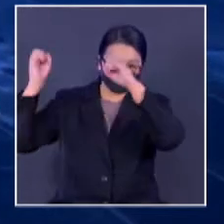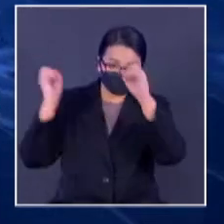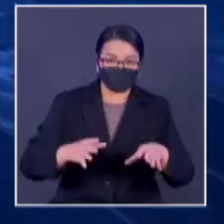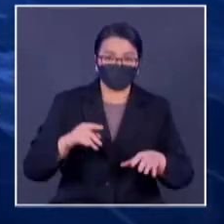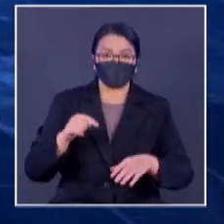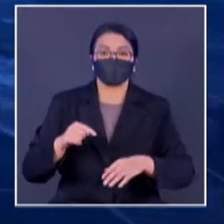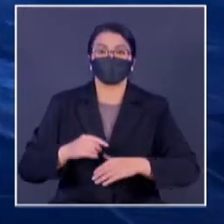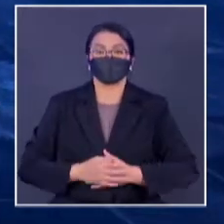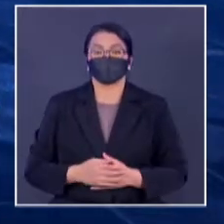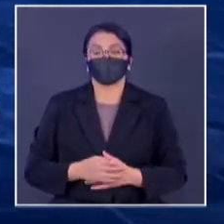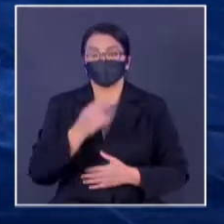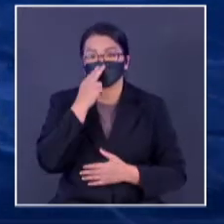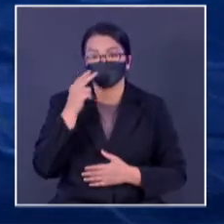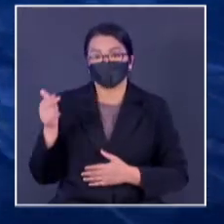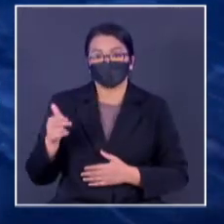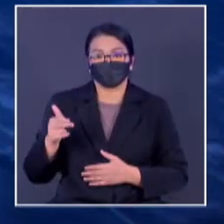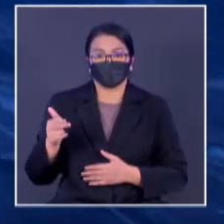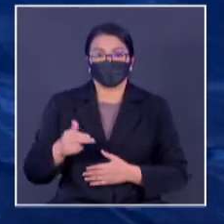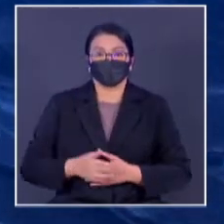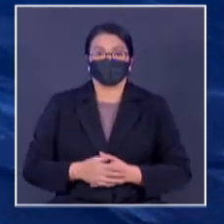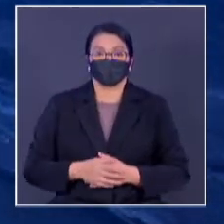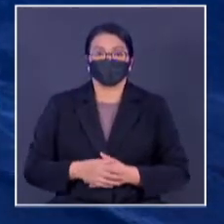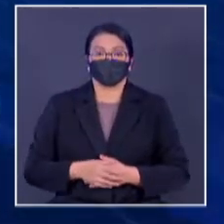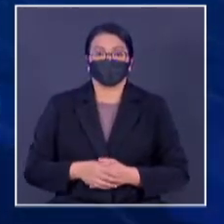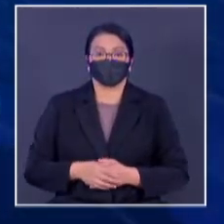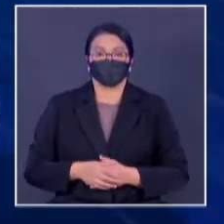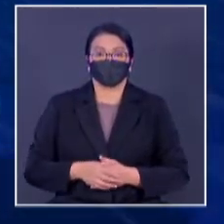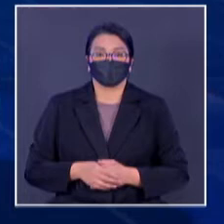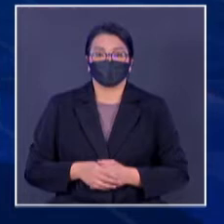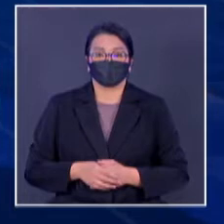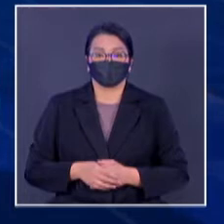คะให้คุณผู้ชมไปดูคลิปวิดีโอกันสักหน่อยค่ะ